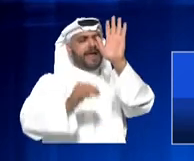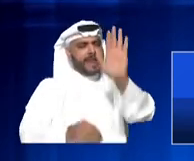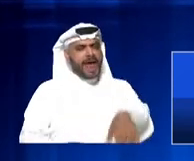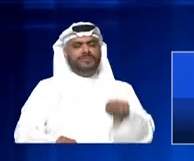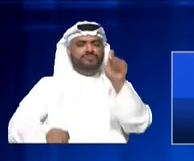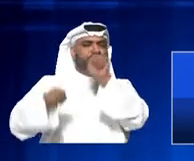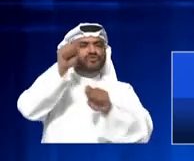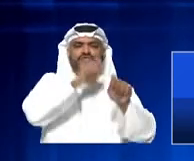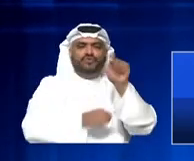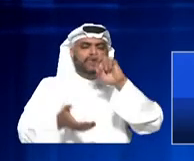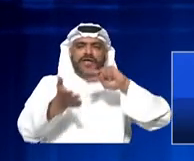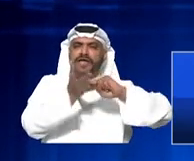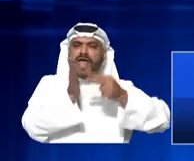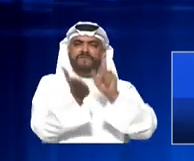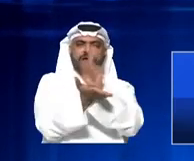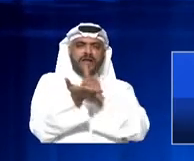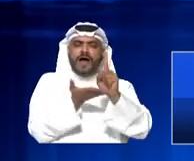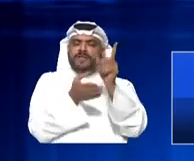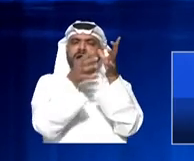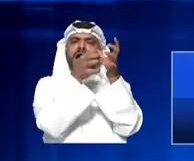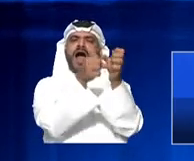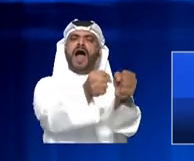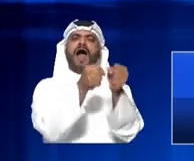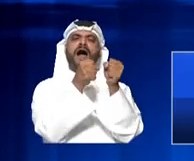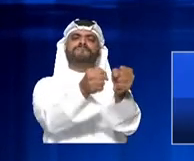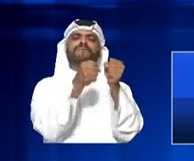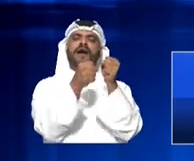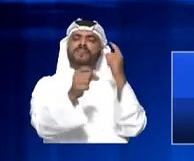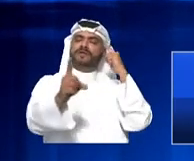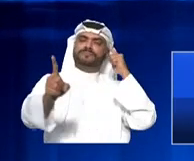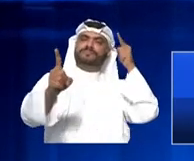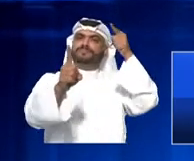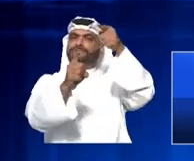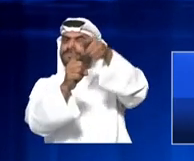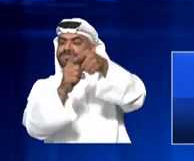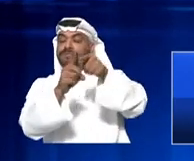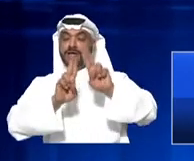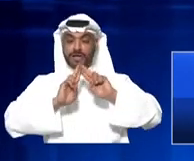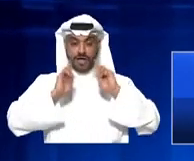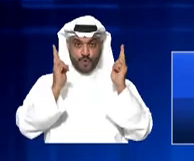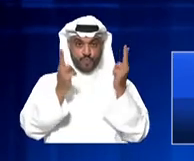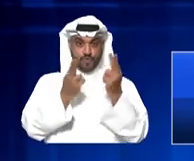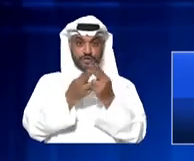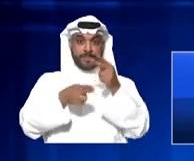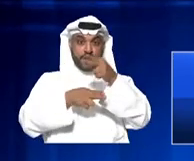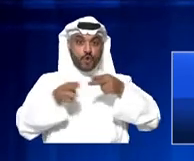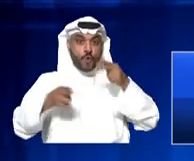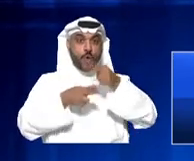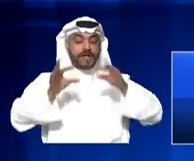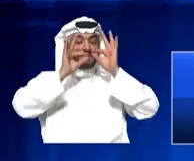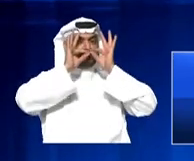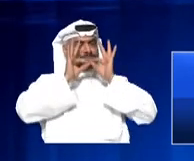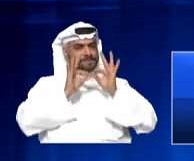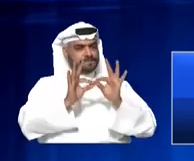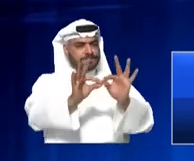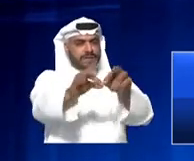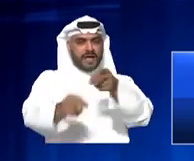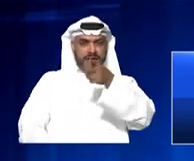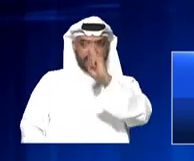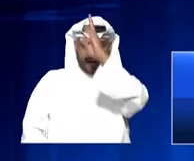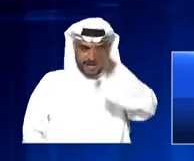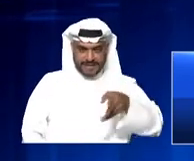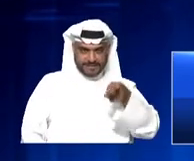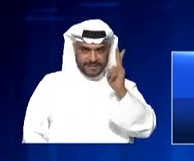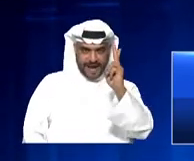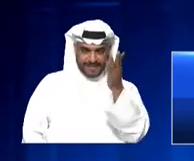ان الاستدامه البيئيه غايه وتتزامنوا مع انطلاق مؤتمر كويت الاستدامه الثانيه عشر من